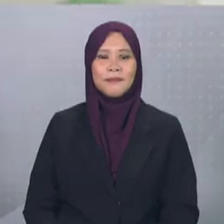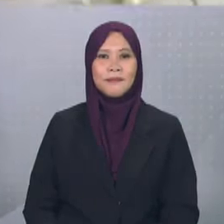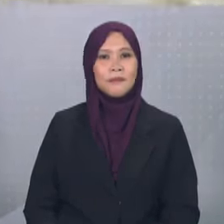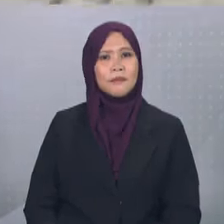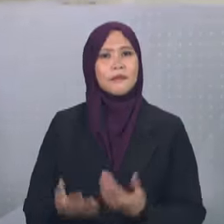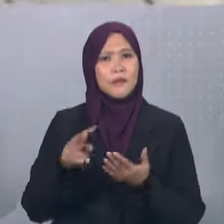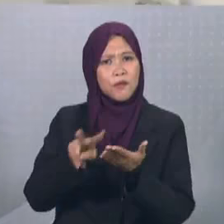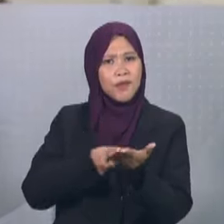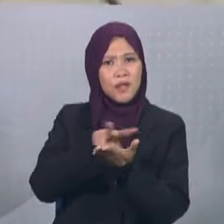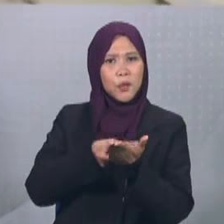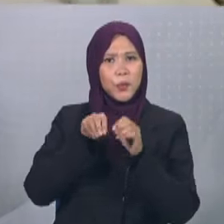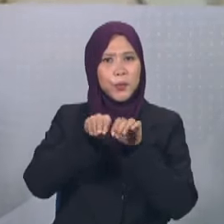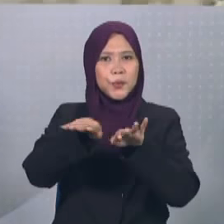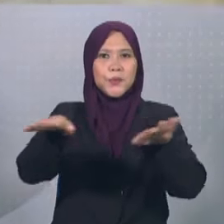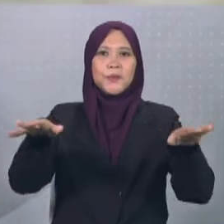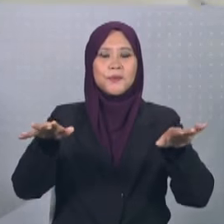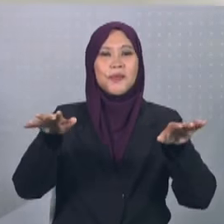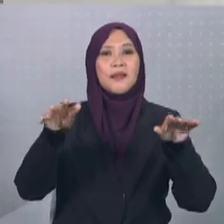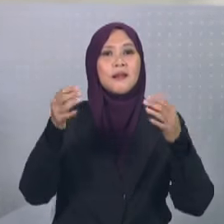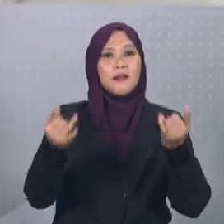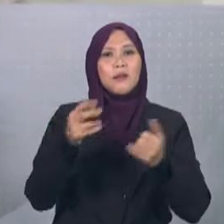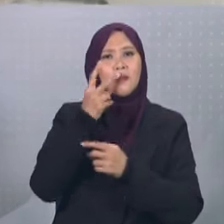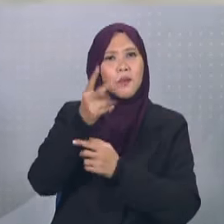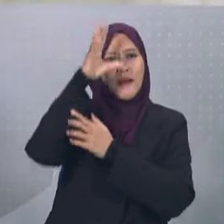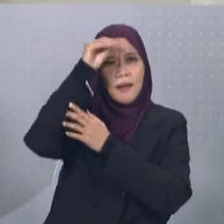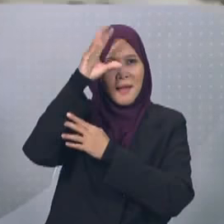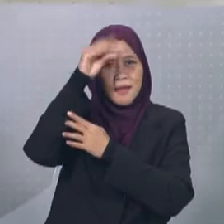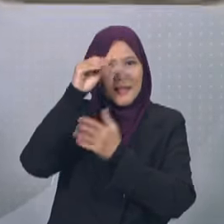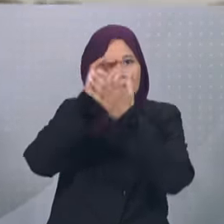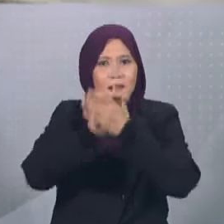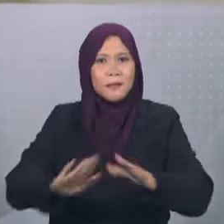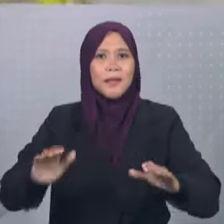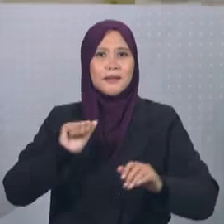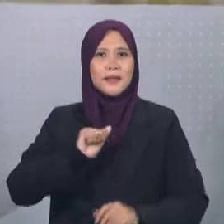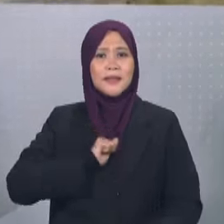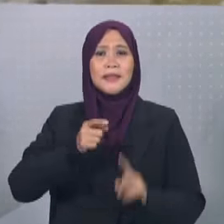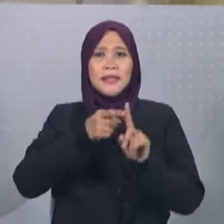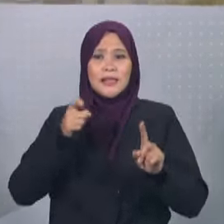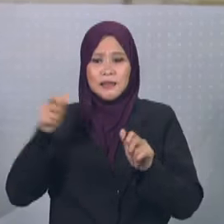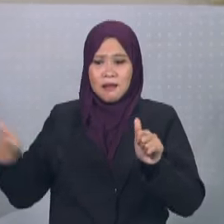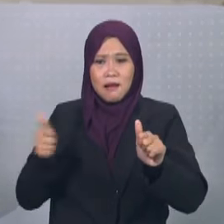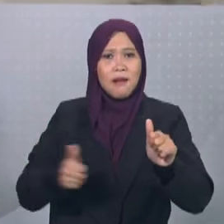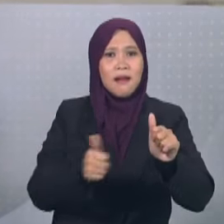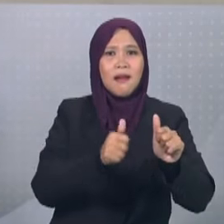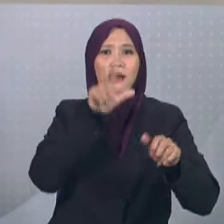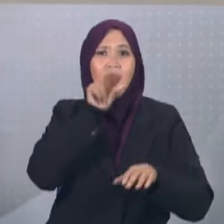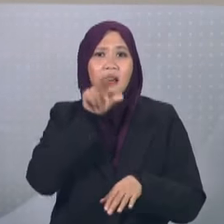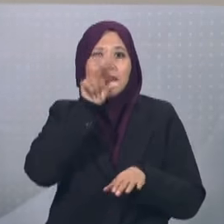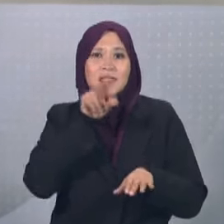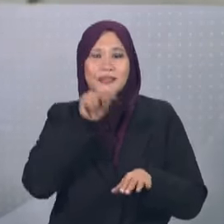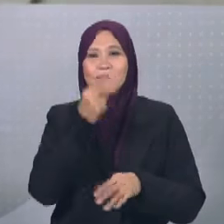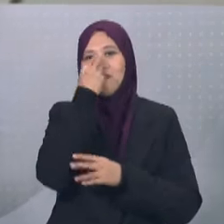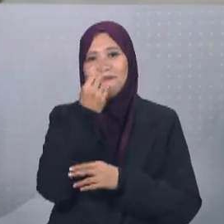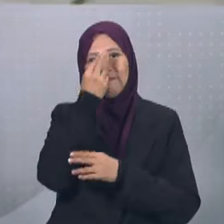Ini pula video tular di laman sosial memaparkan gelagat lelaki menyelamatkan diri daripada dikejar angsa yang mencuit